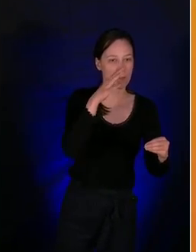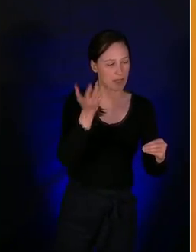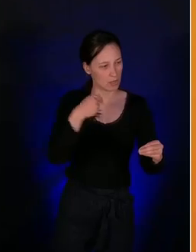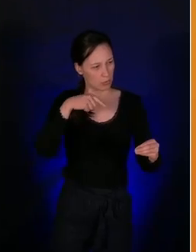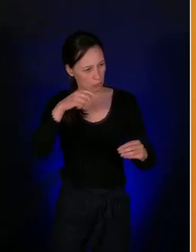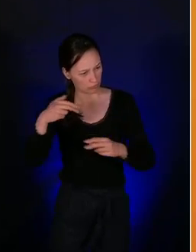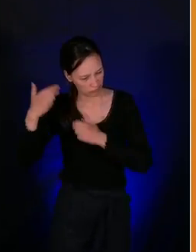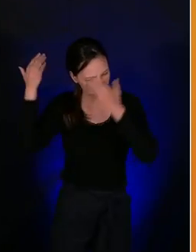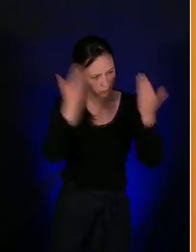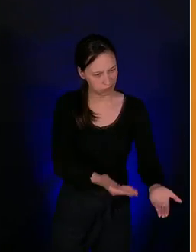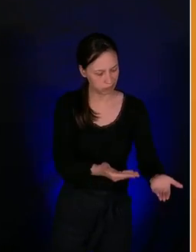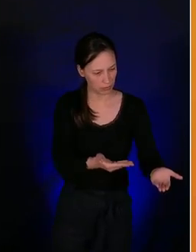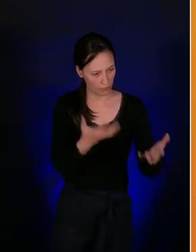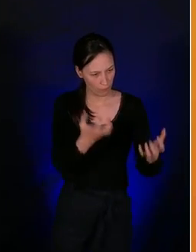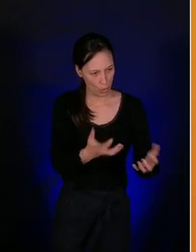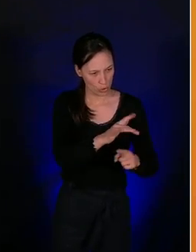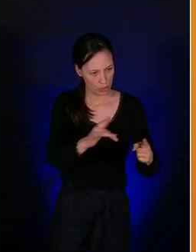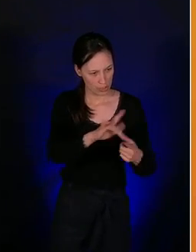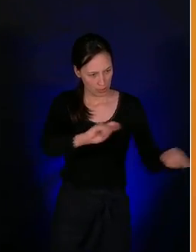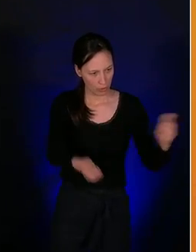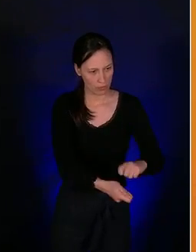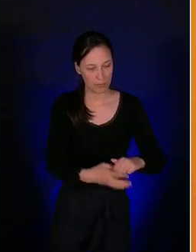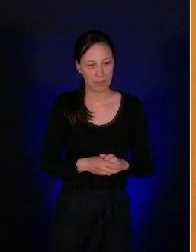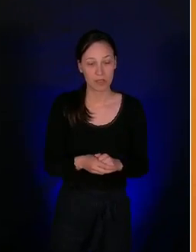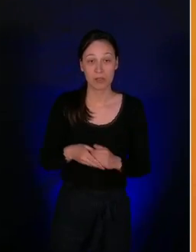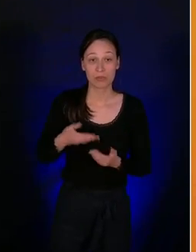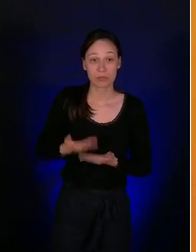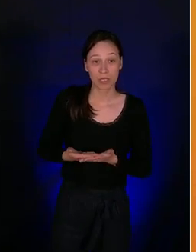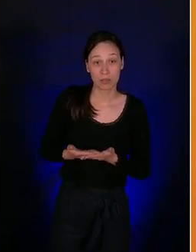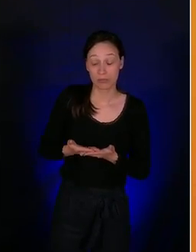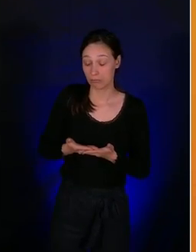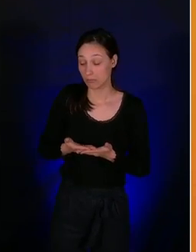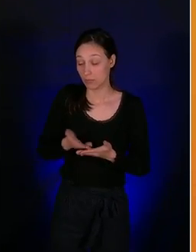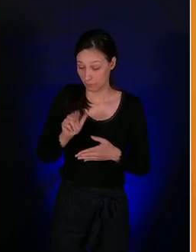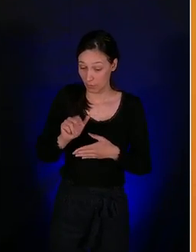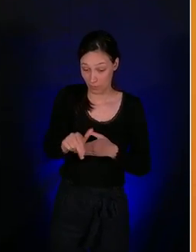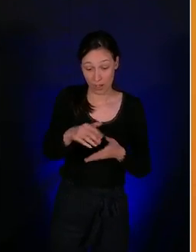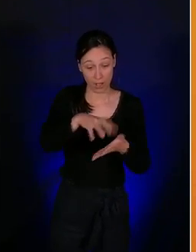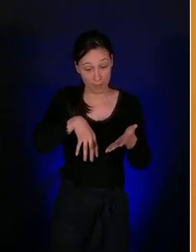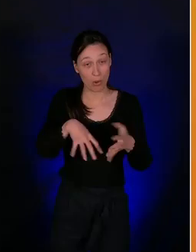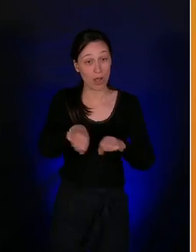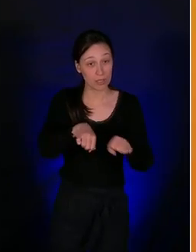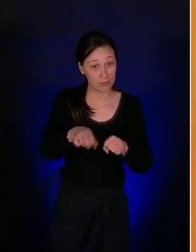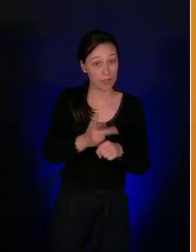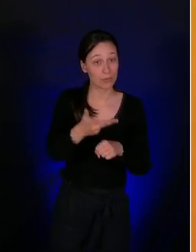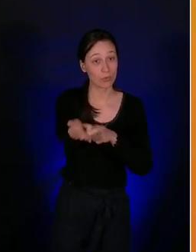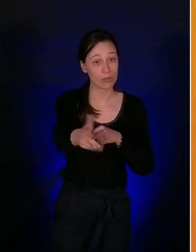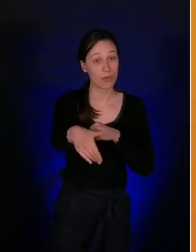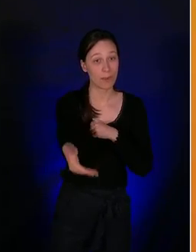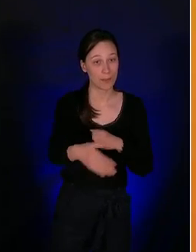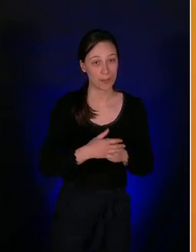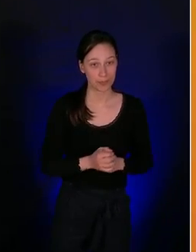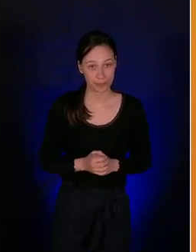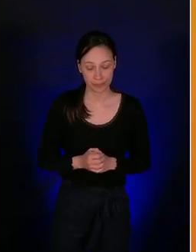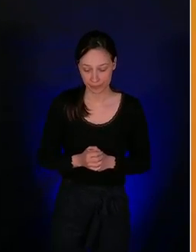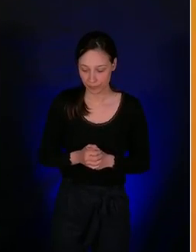de la société. Et il fera l'objet d'un rapport d'activité dans 3 ans. Vous allez me dire pourquoi